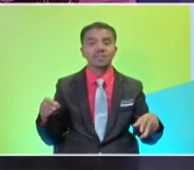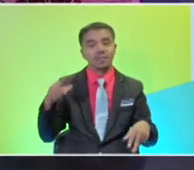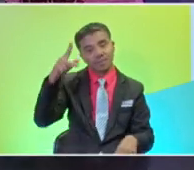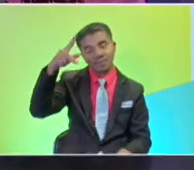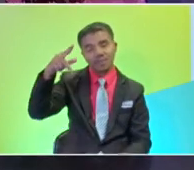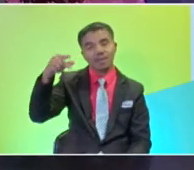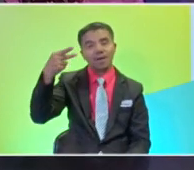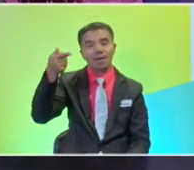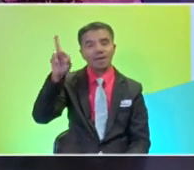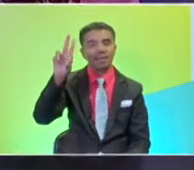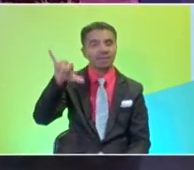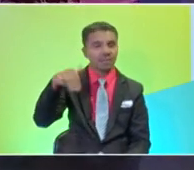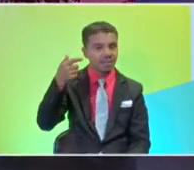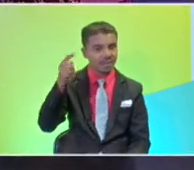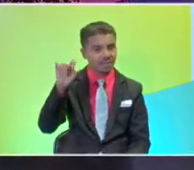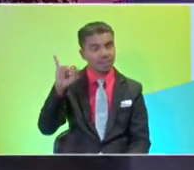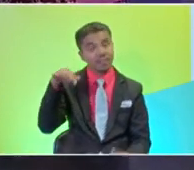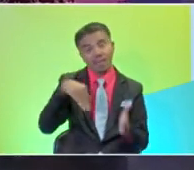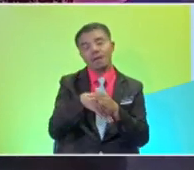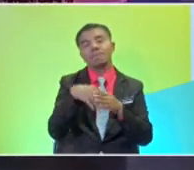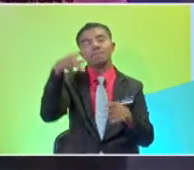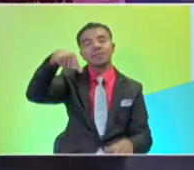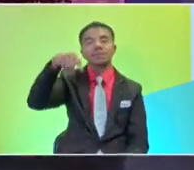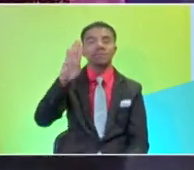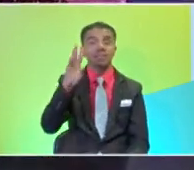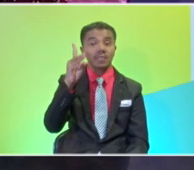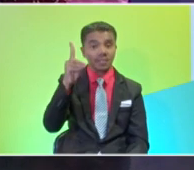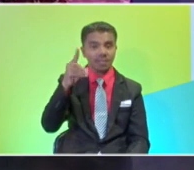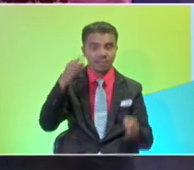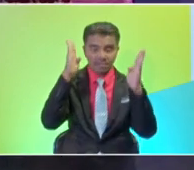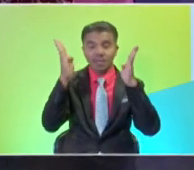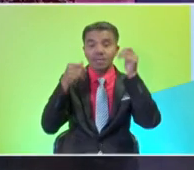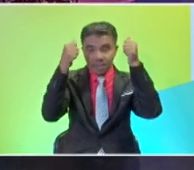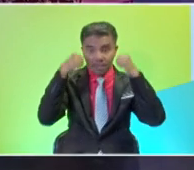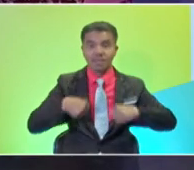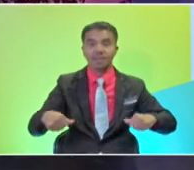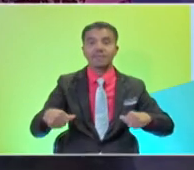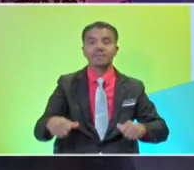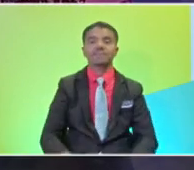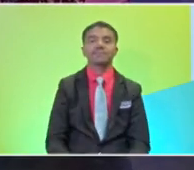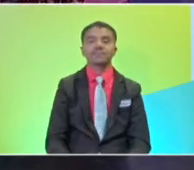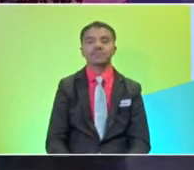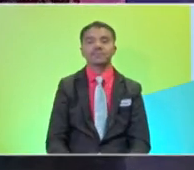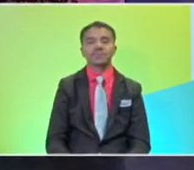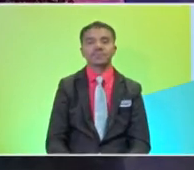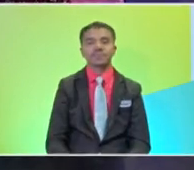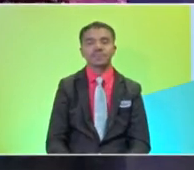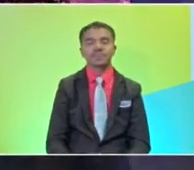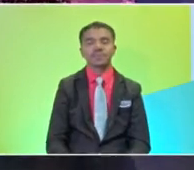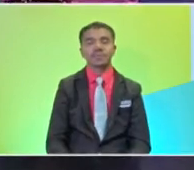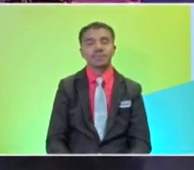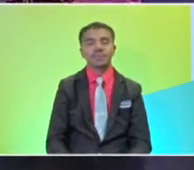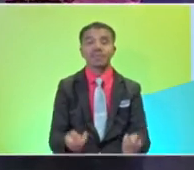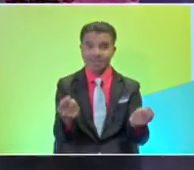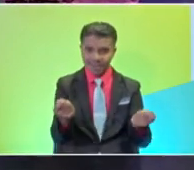Bagaimana kompilasi semua aktiviti yang dilakukan p dalam kelas dan kita nak ucap terima kasih kepada anda semua yang terus bersama dengan kami